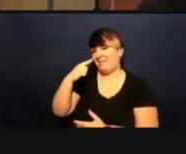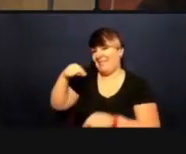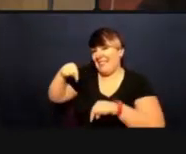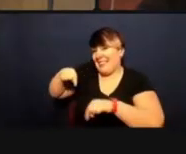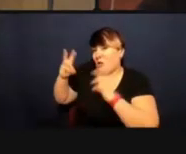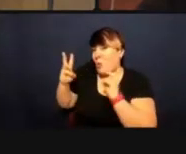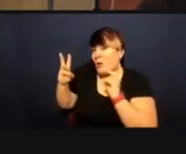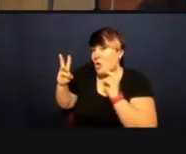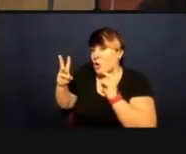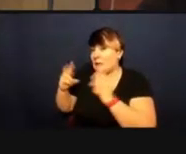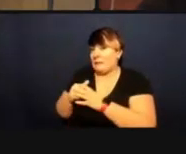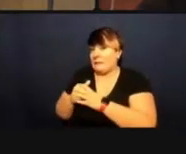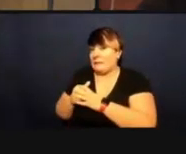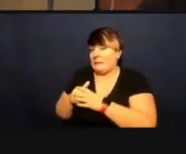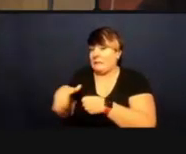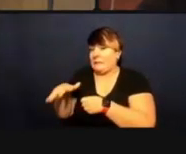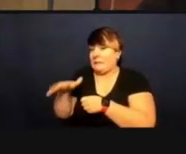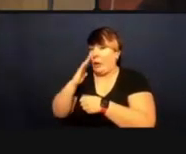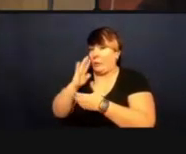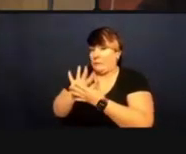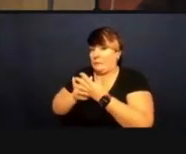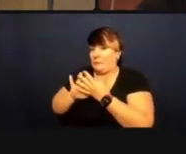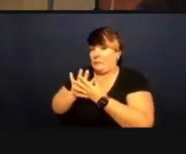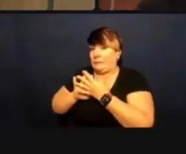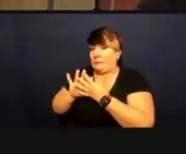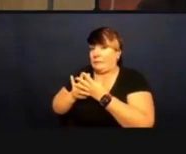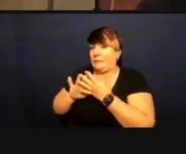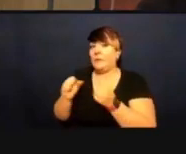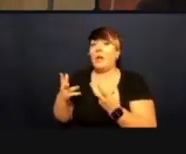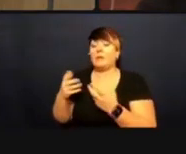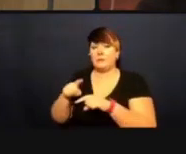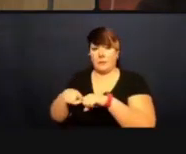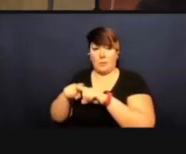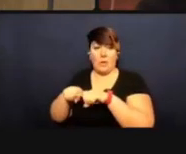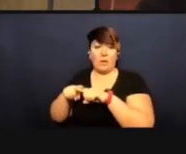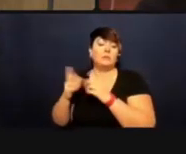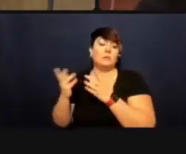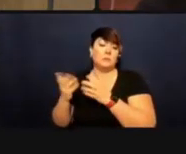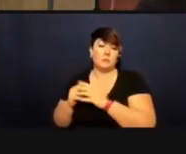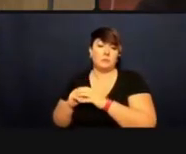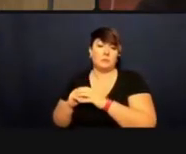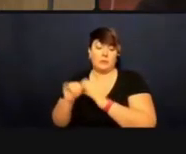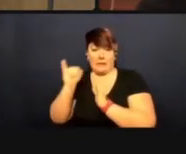mtakamilisha kazi hii lini? Niseme ni mwezi wa Septemba.